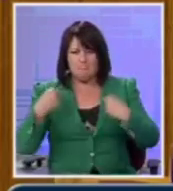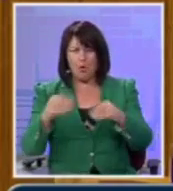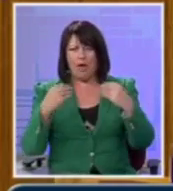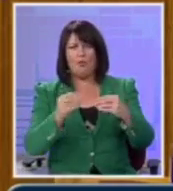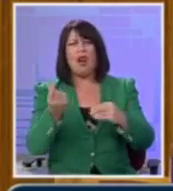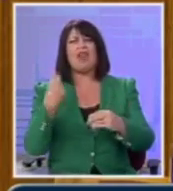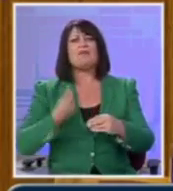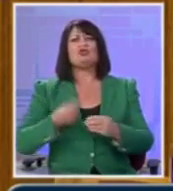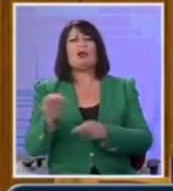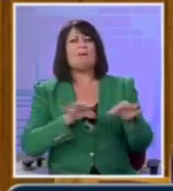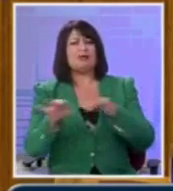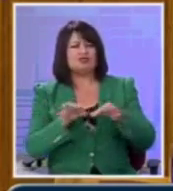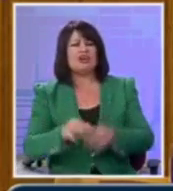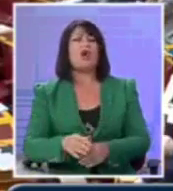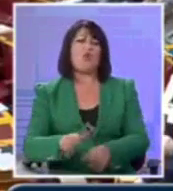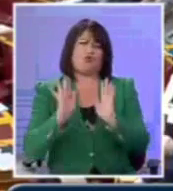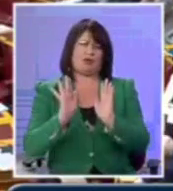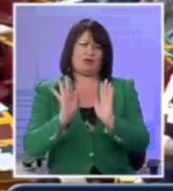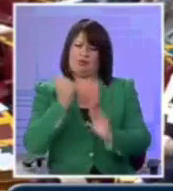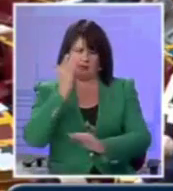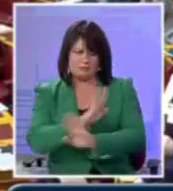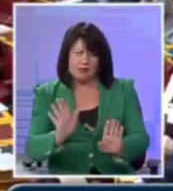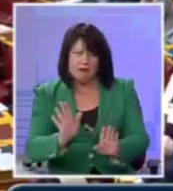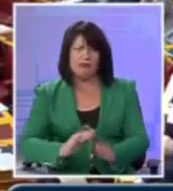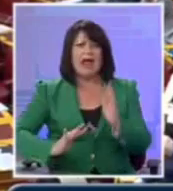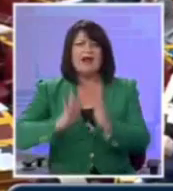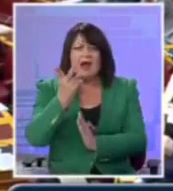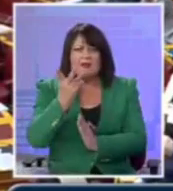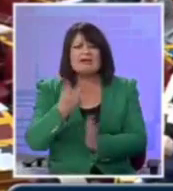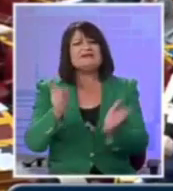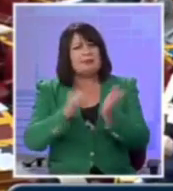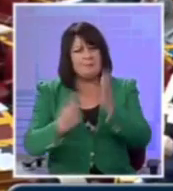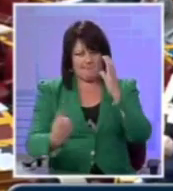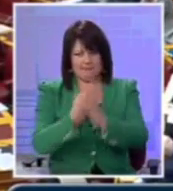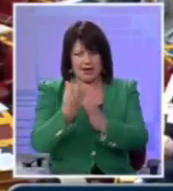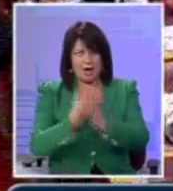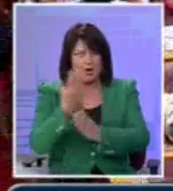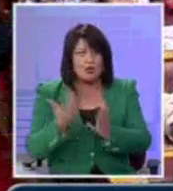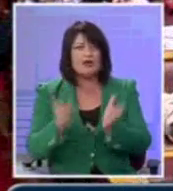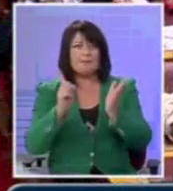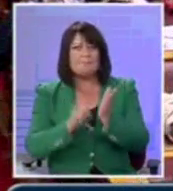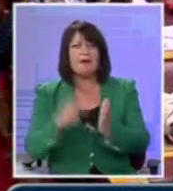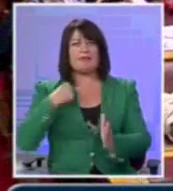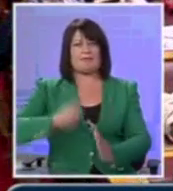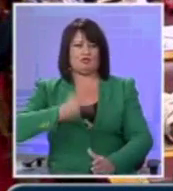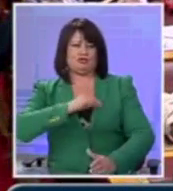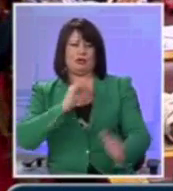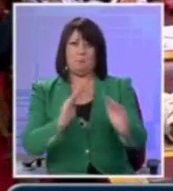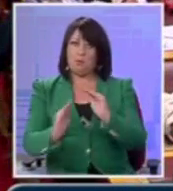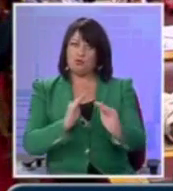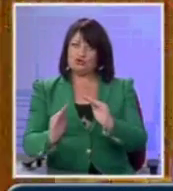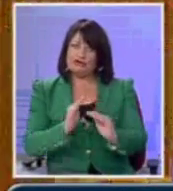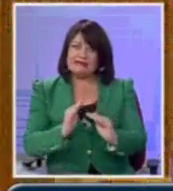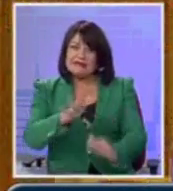δημόσιας περιουσίας. Δεν αντιλαμβανόμαστε την ανάπτυξη χωρίς παραγωγή, χωρίς προάσπιση του δημόσιου συμφέροντος και